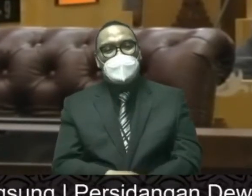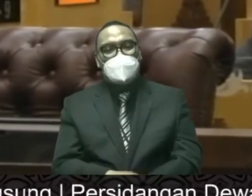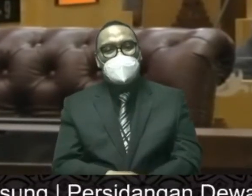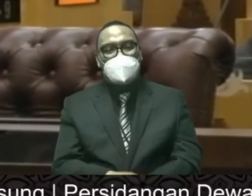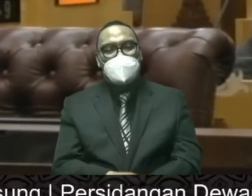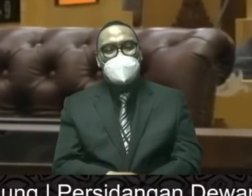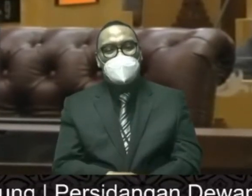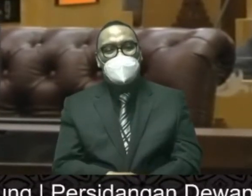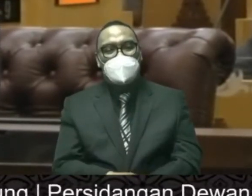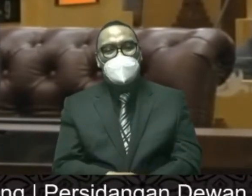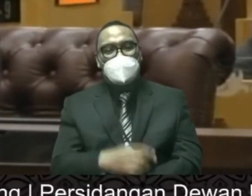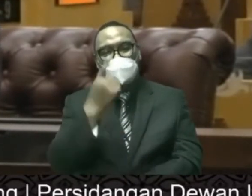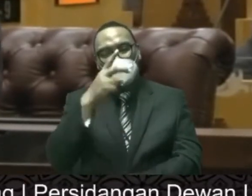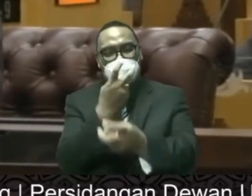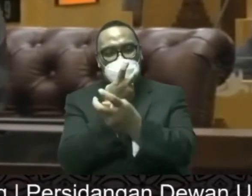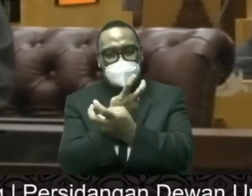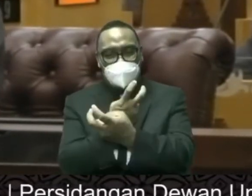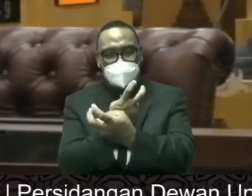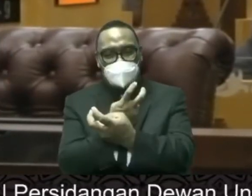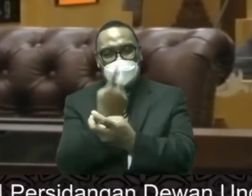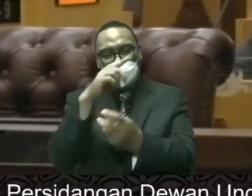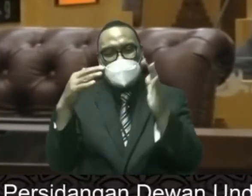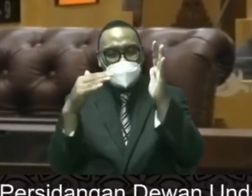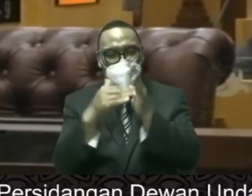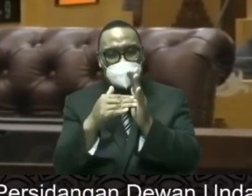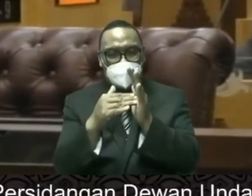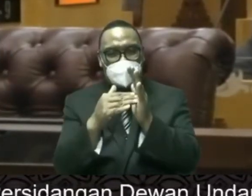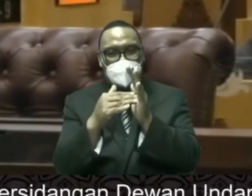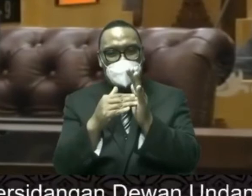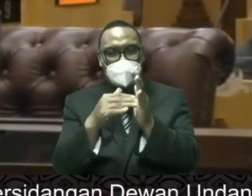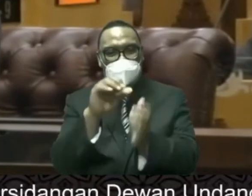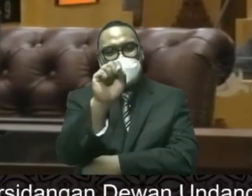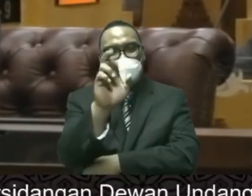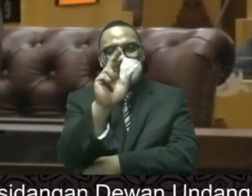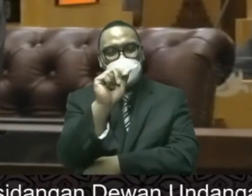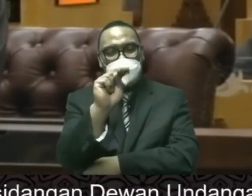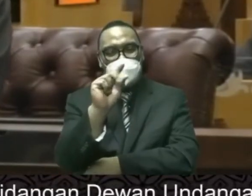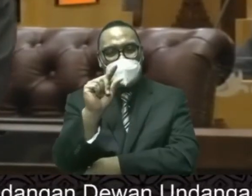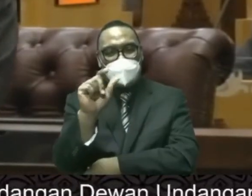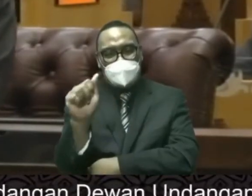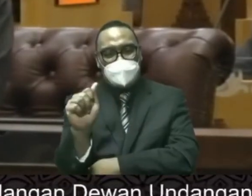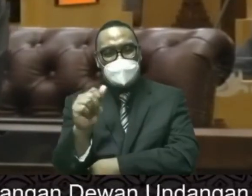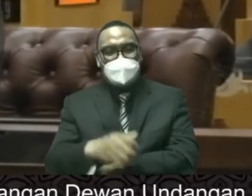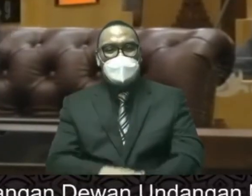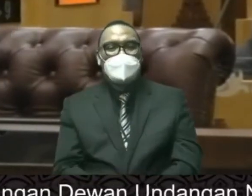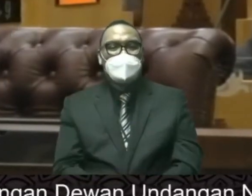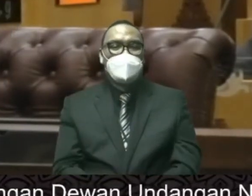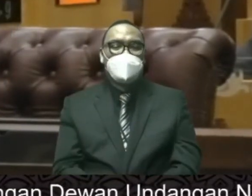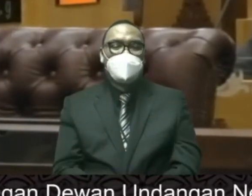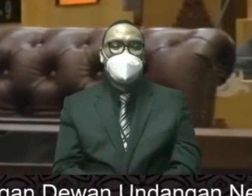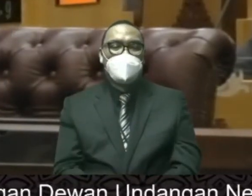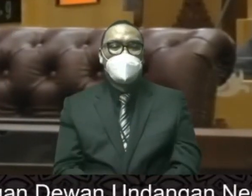dan boleh membasmi pelosok-pelosok yang biasa menjadi musuh kepada akupun kita